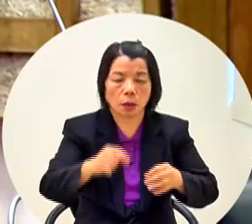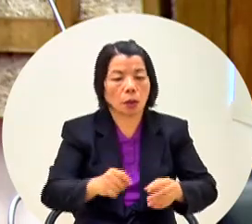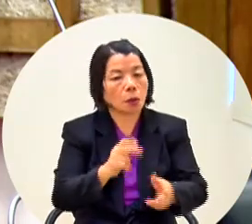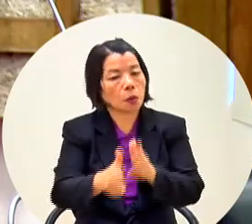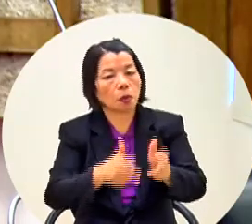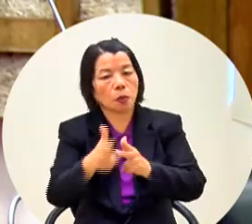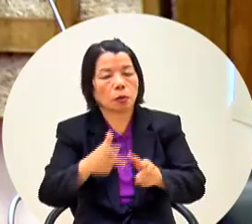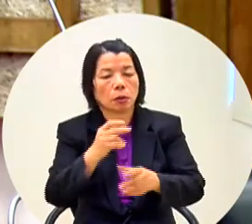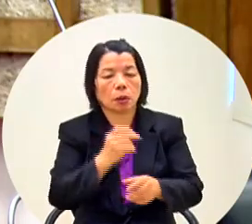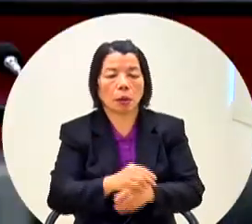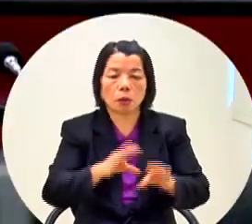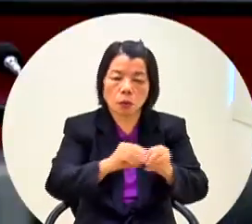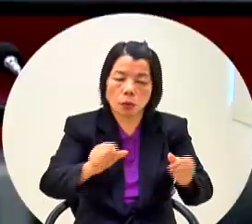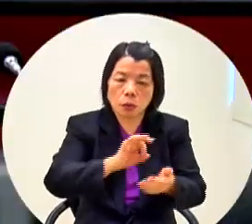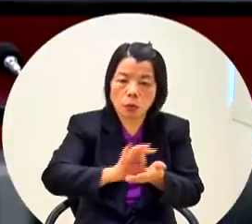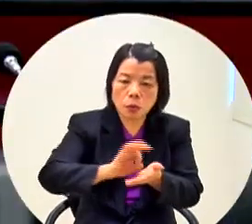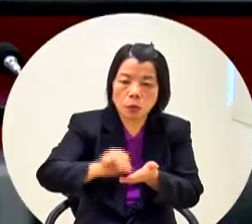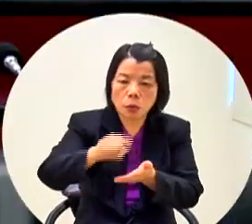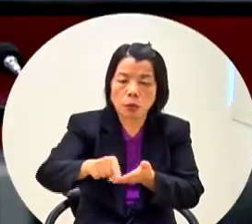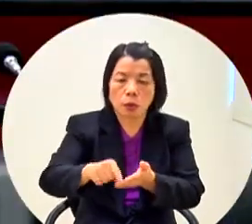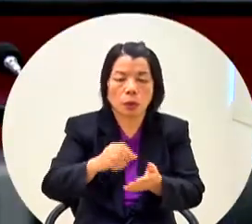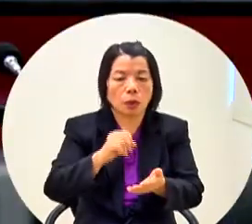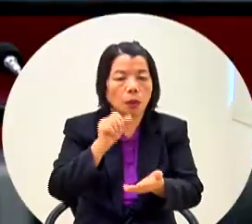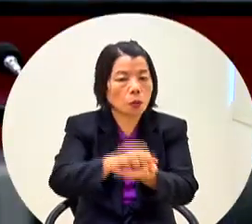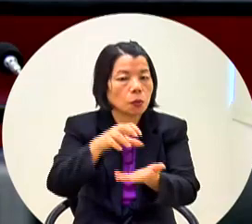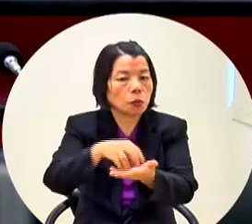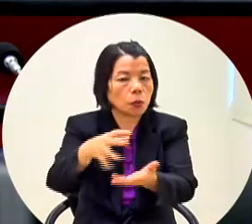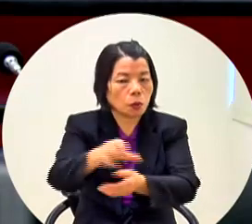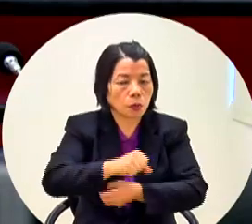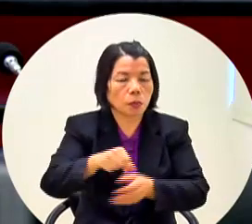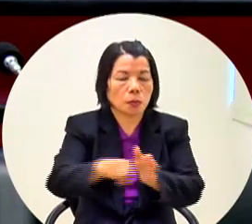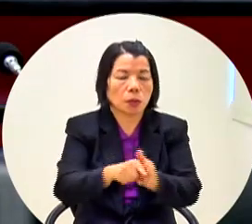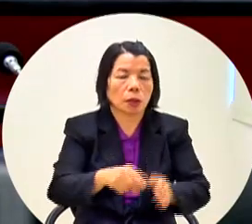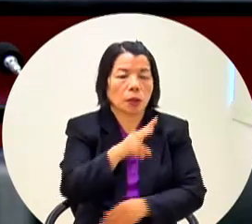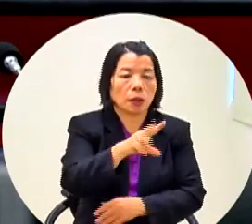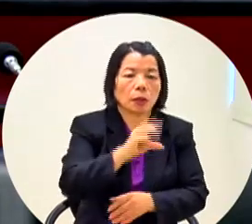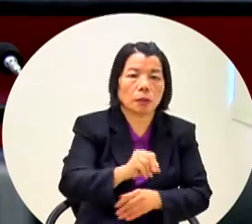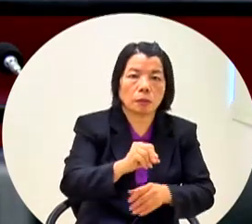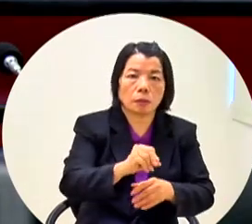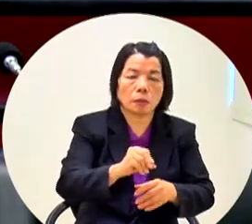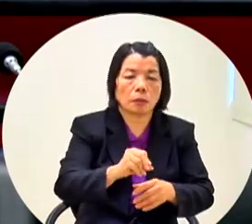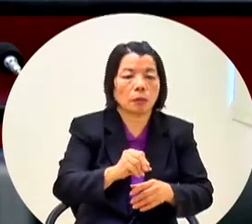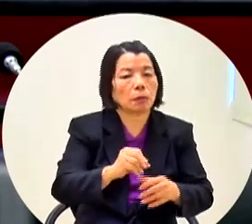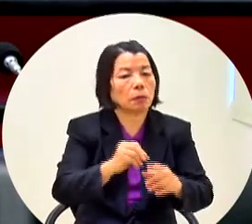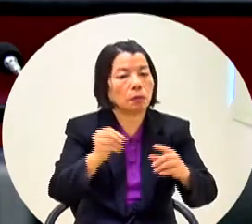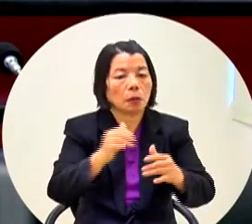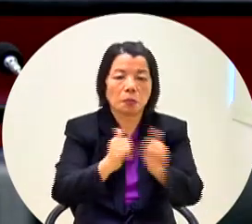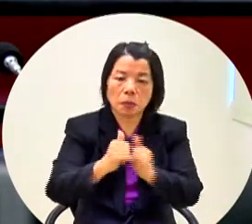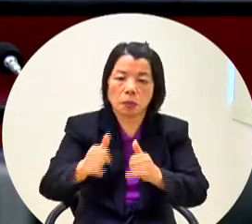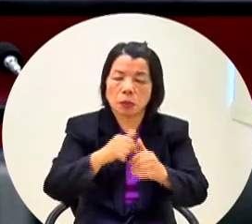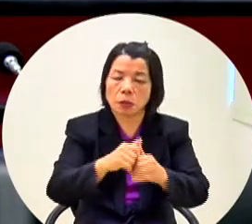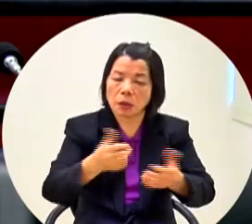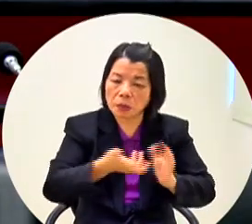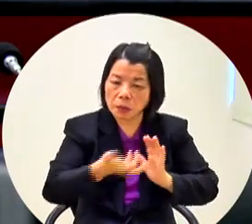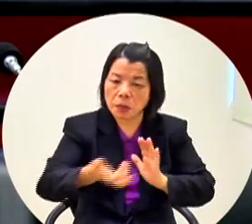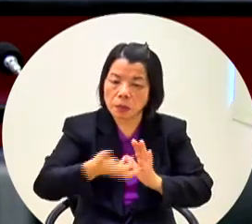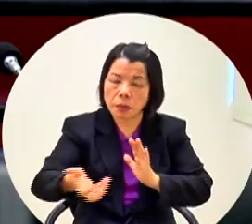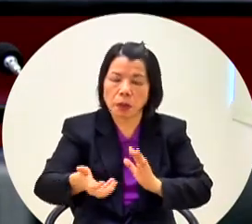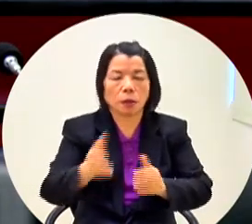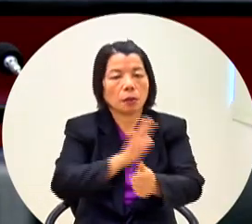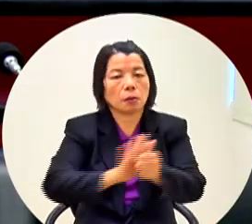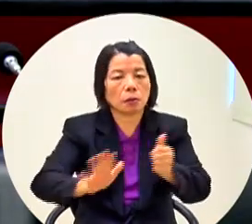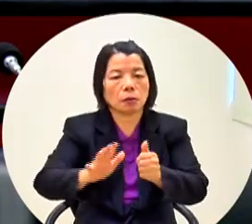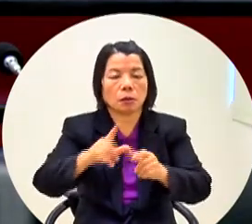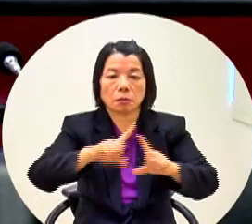一个用地的取得，以及我们20,000多户的居民的一个迁移哈，一个大的一个影响哈。